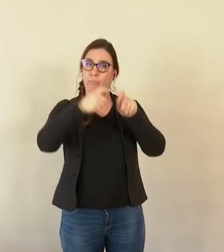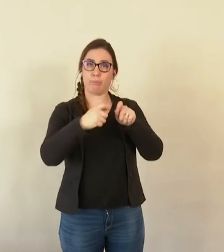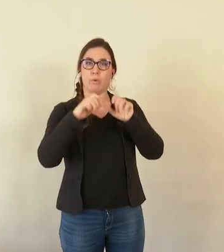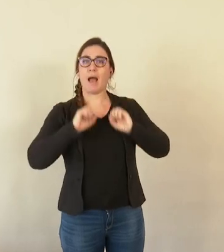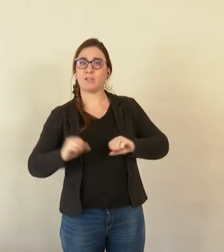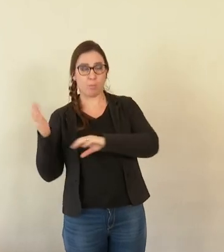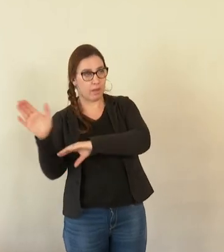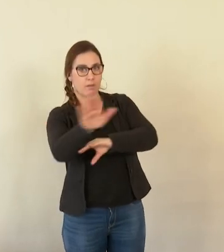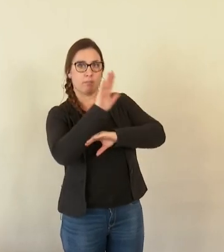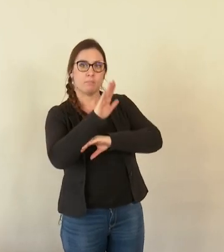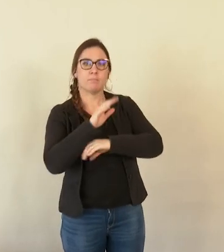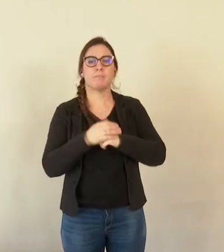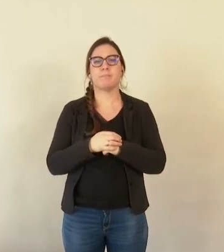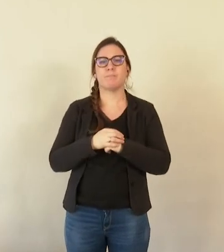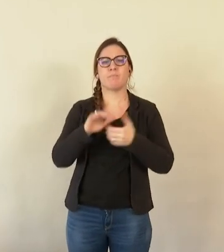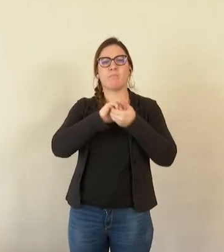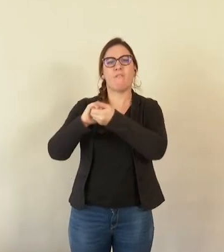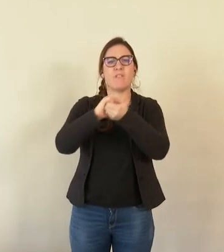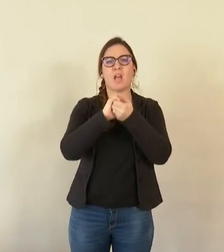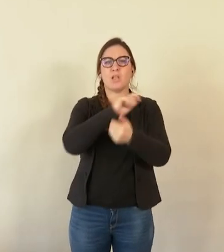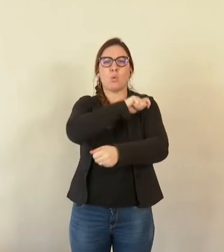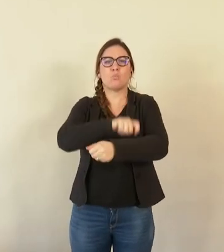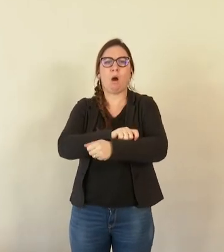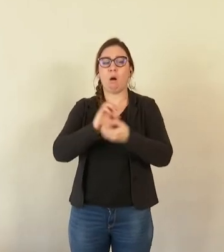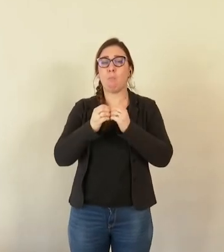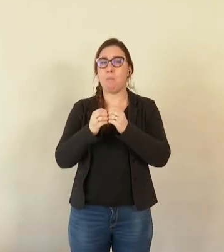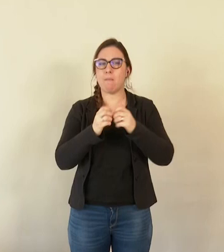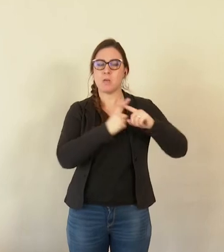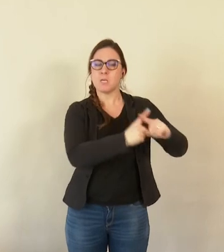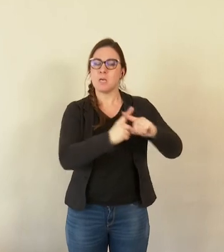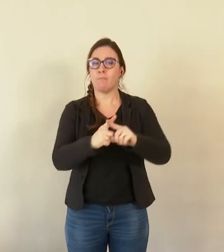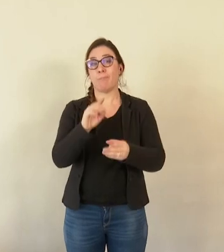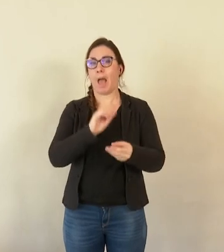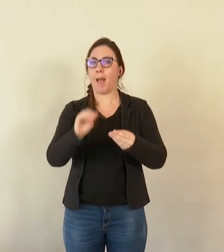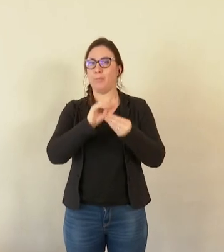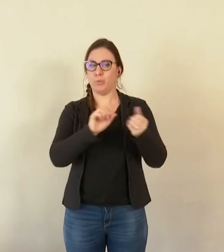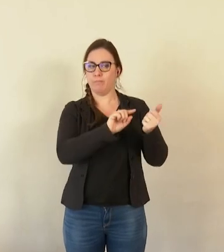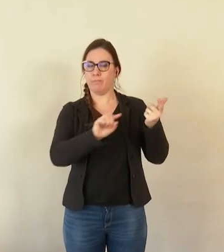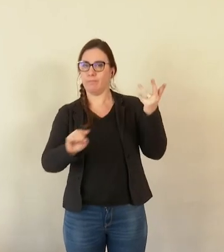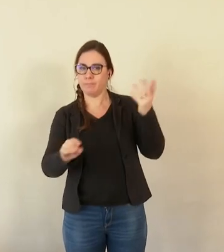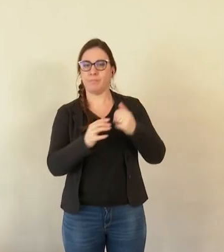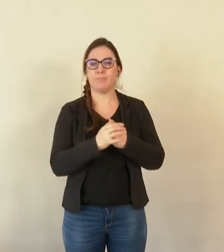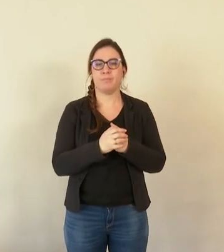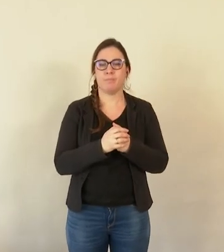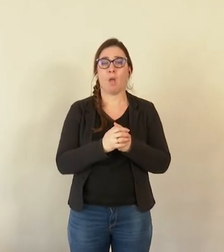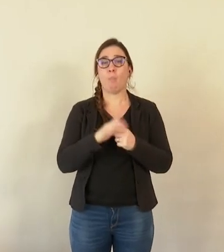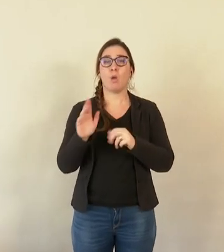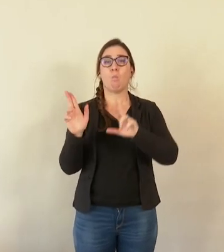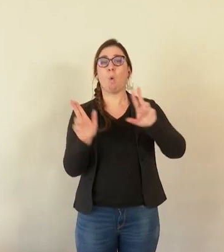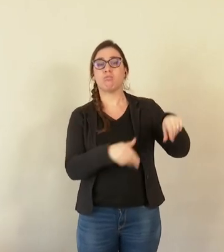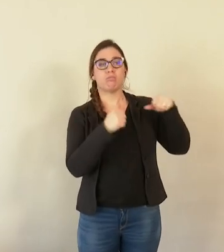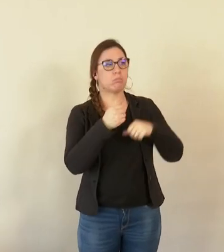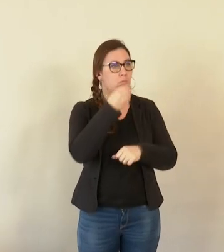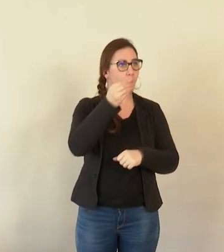pour pointer les pratiques dans les fédérations sportives un document qui pointait quelques abus balayé par d'un revers de main par la